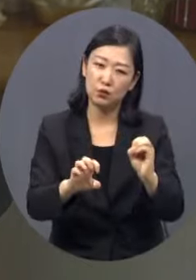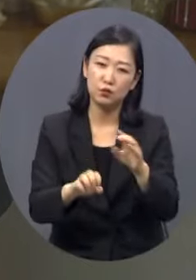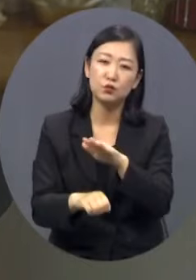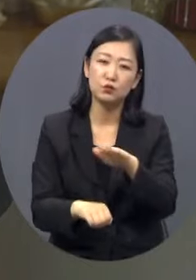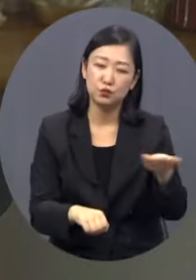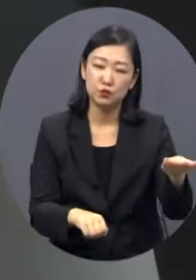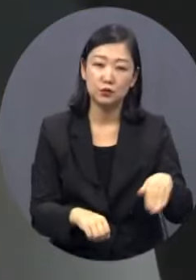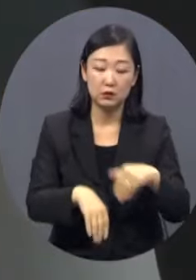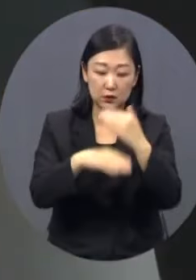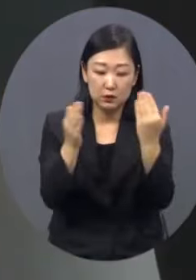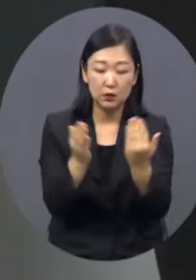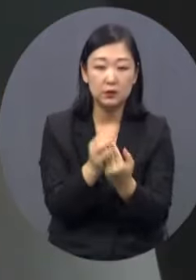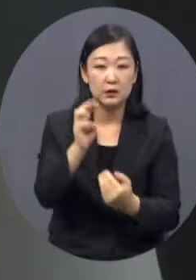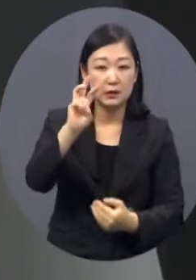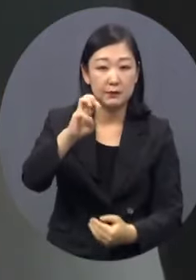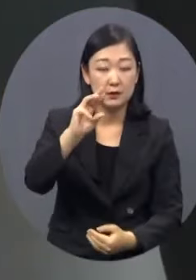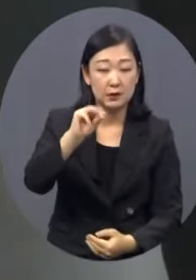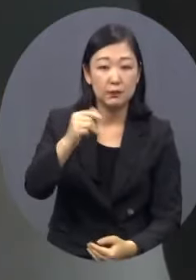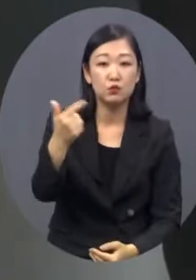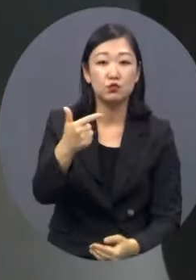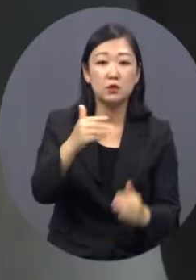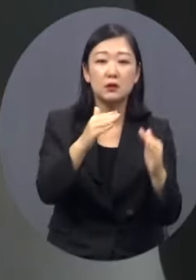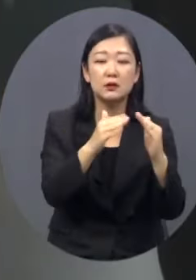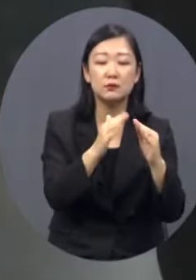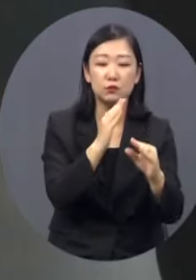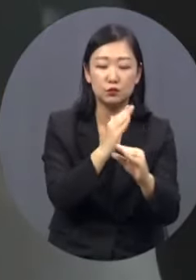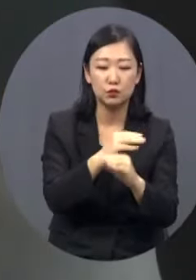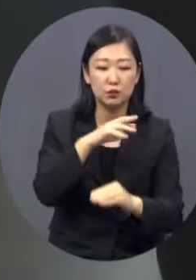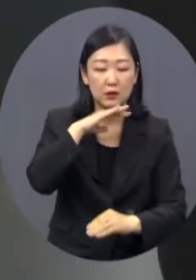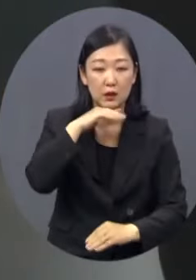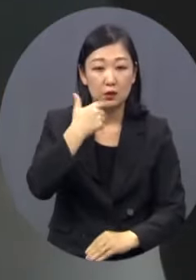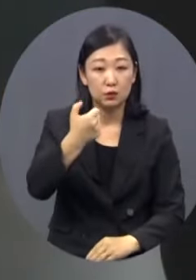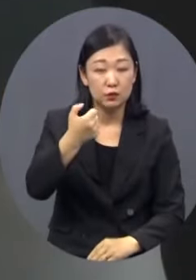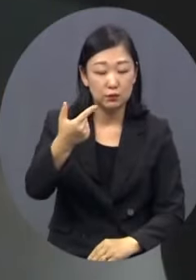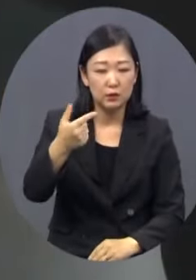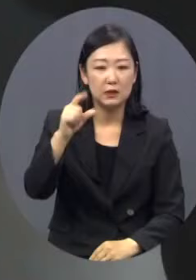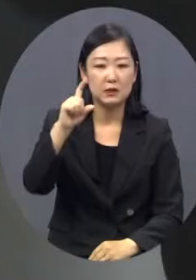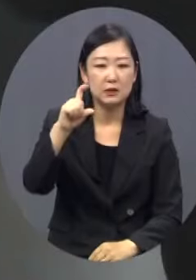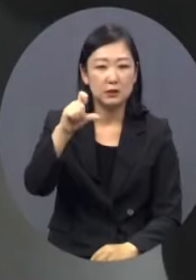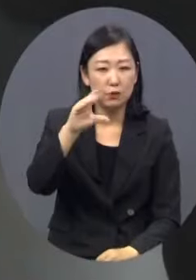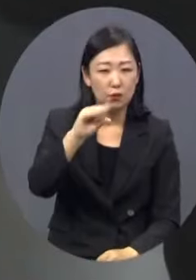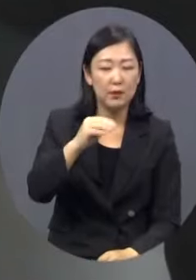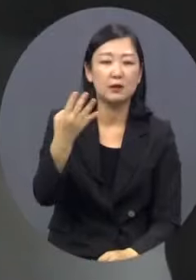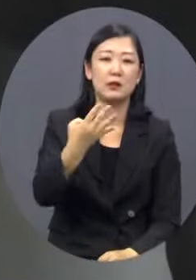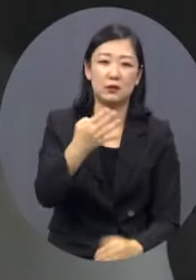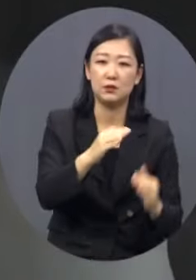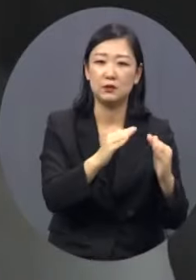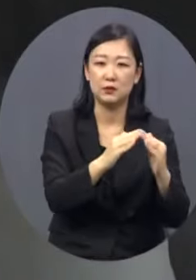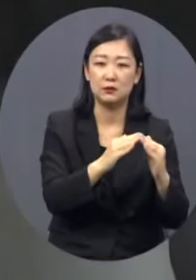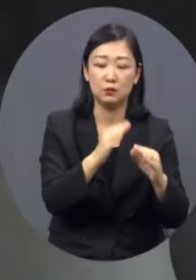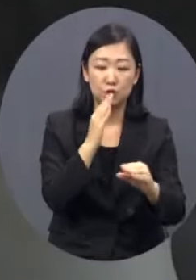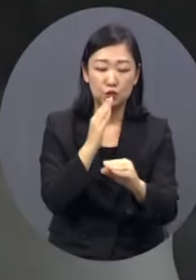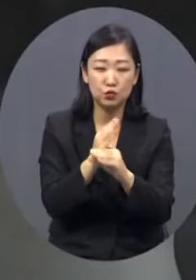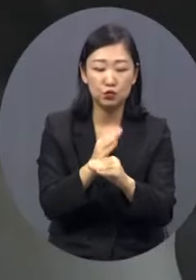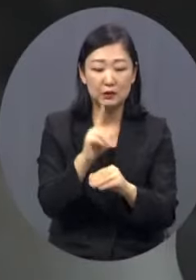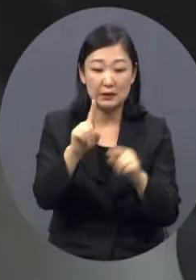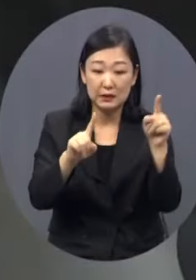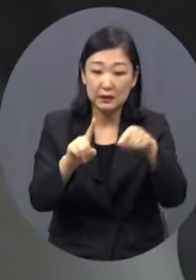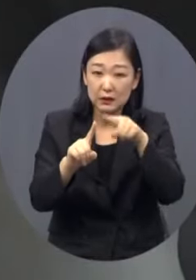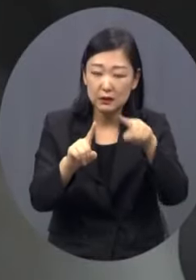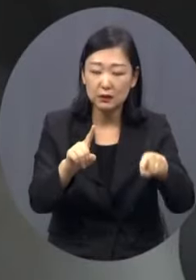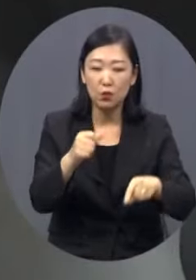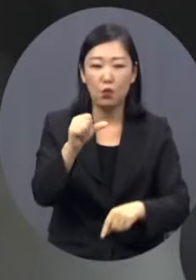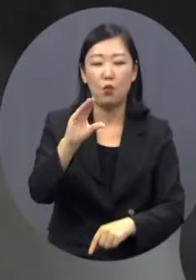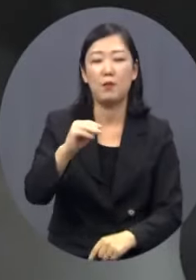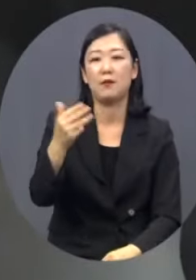전체 32만 6,000여 가구 중 65세 이상 가구가 15만 4천 가구에 이르고이 중에서도 1인 가구가